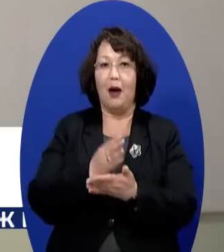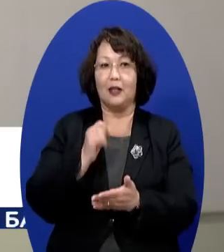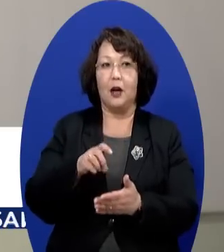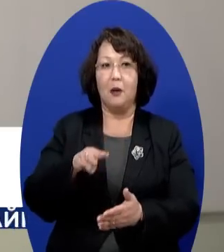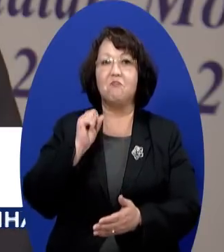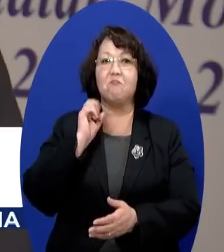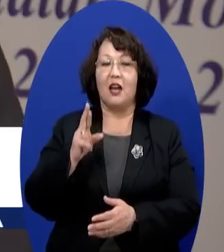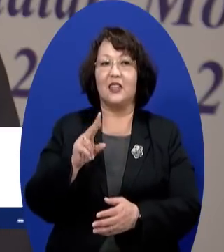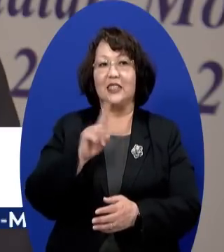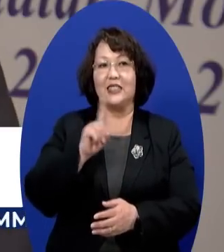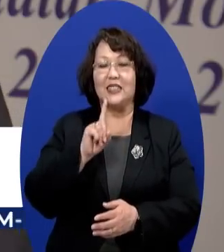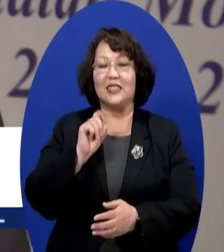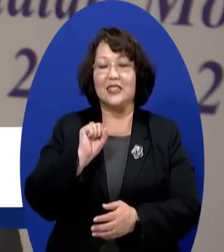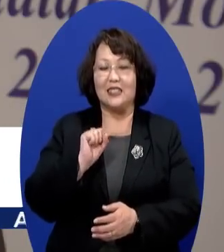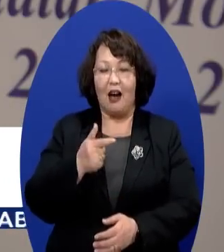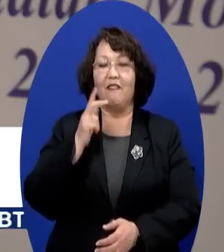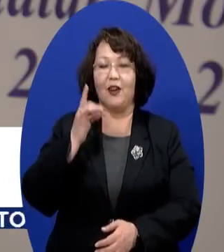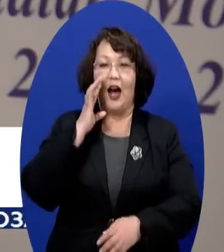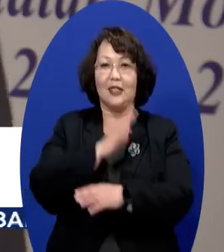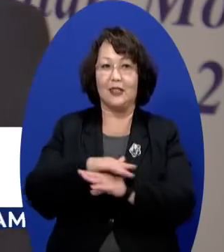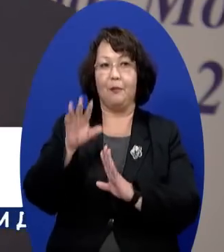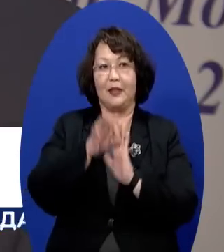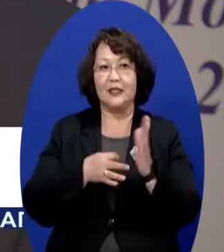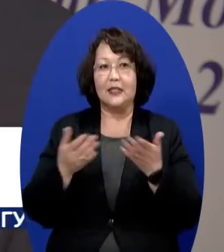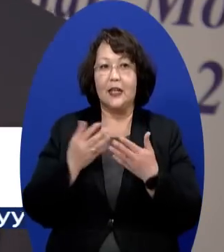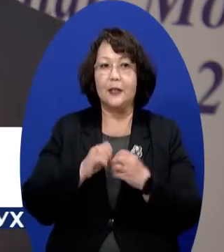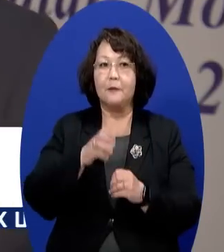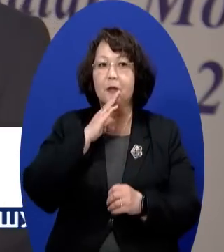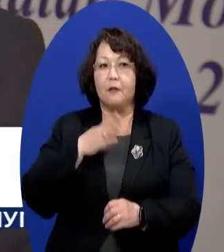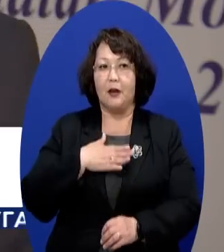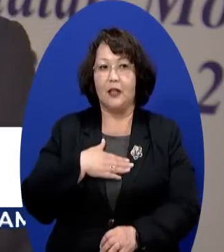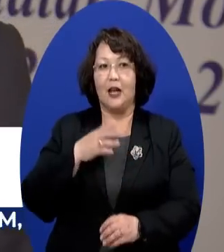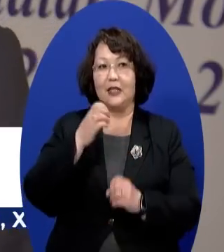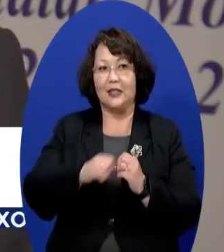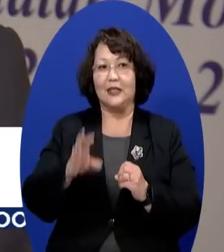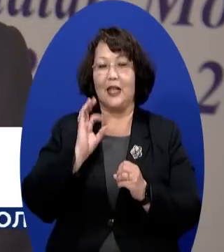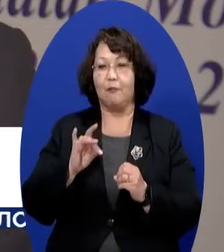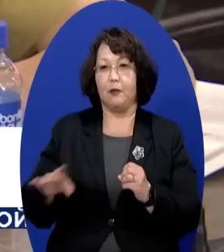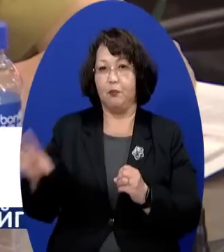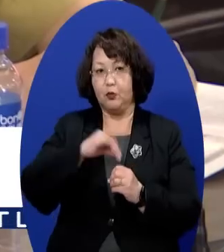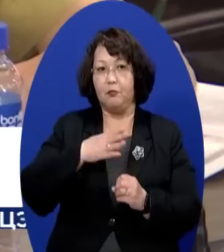бас хилцэгдэнэ. Ингээд одоо салбар бүрт бол энэ манай математик бол хөрч байна гэсэн үг.